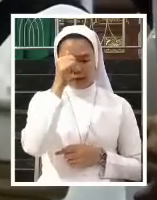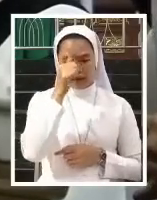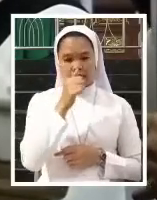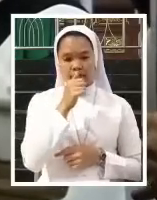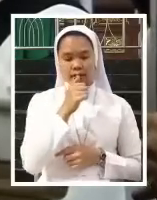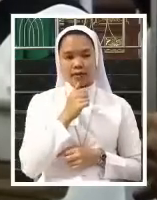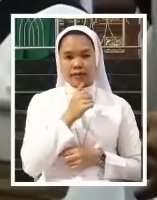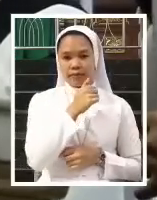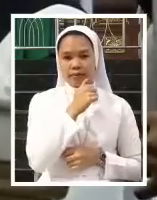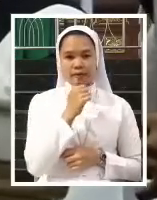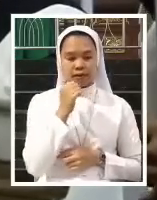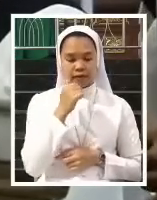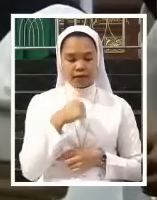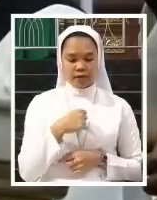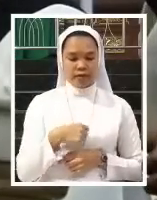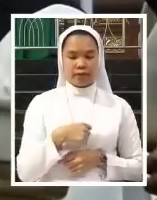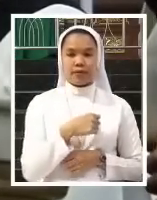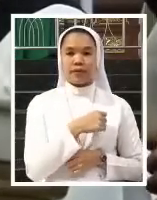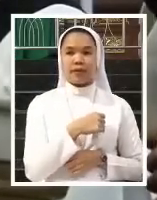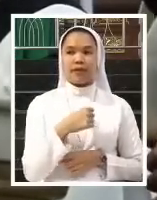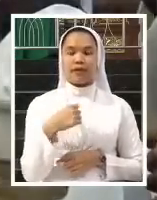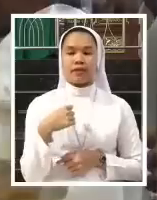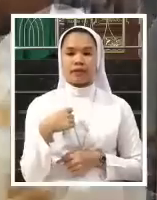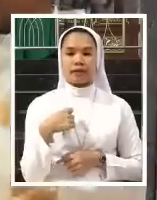Amurawayan sa imo